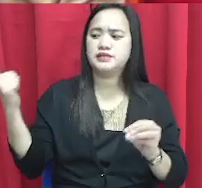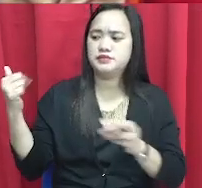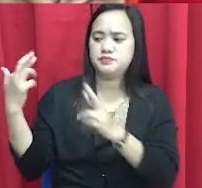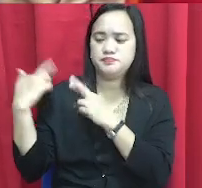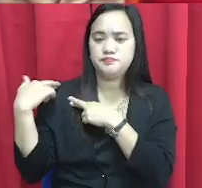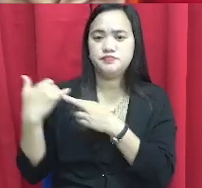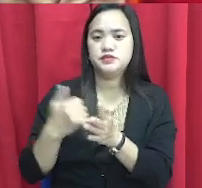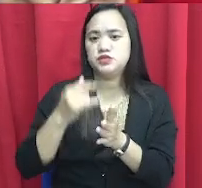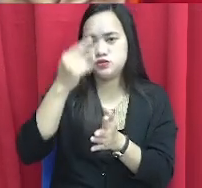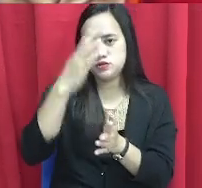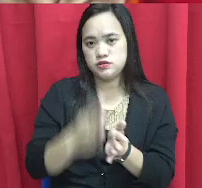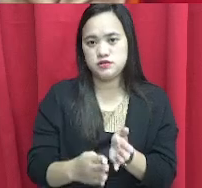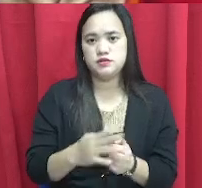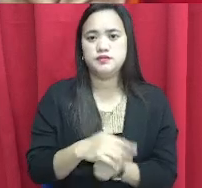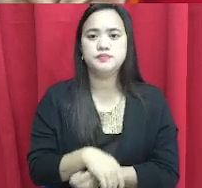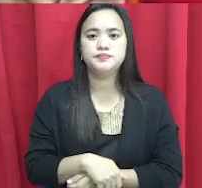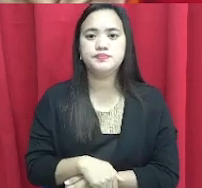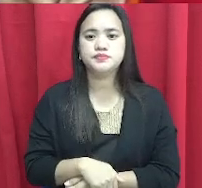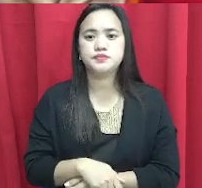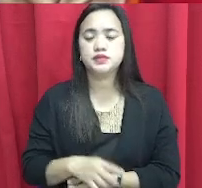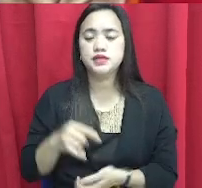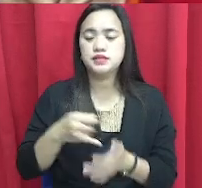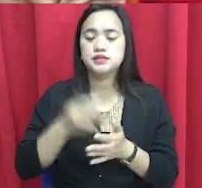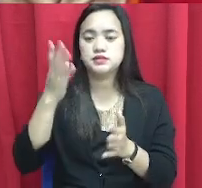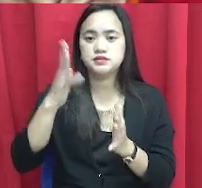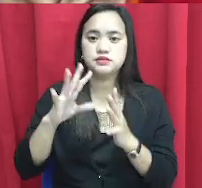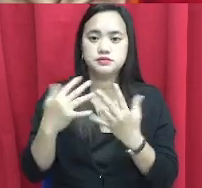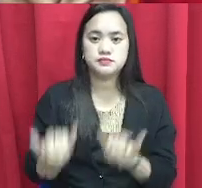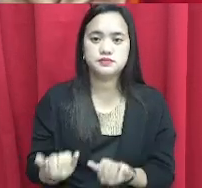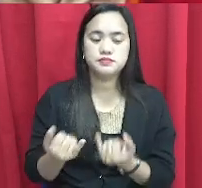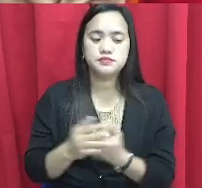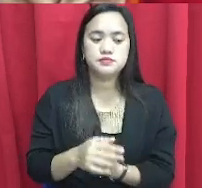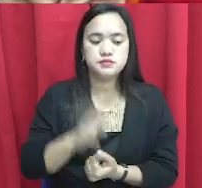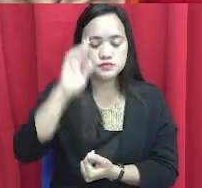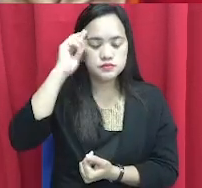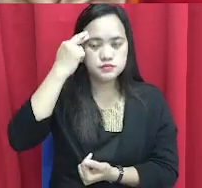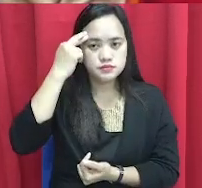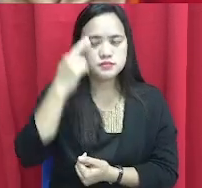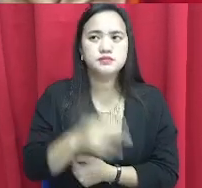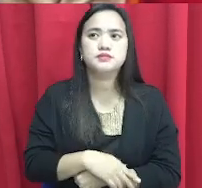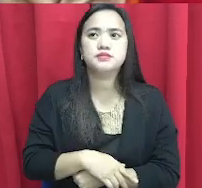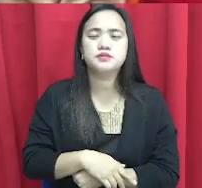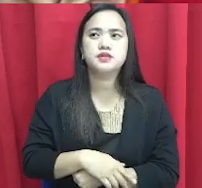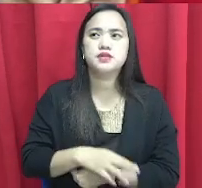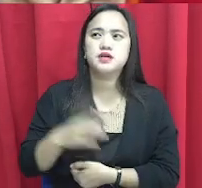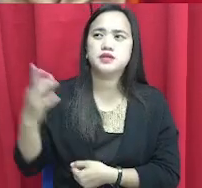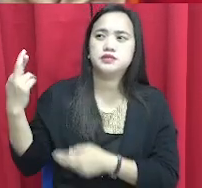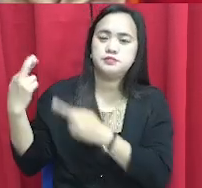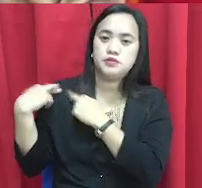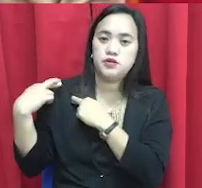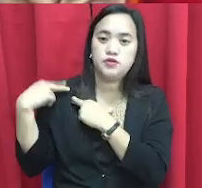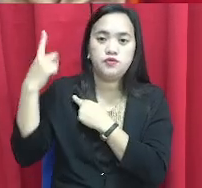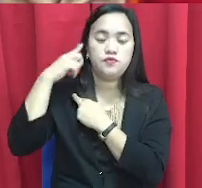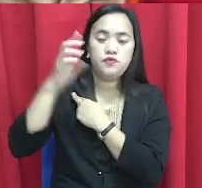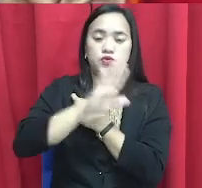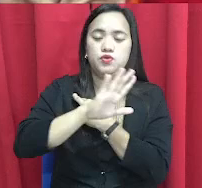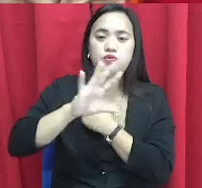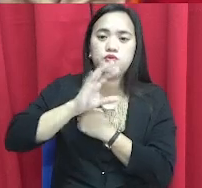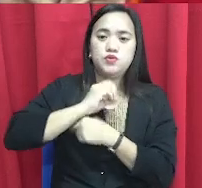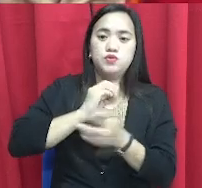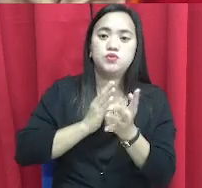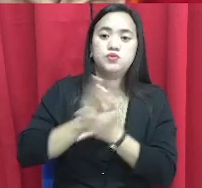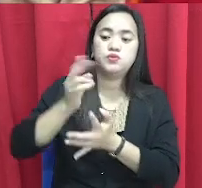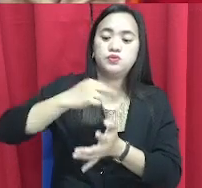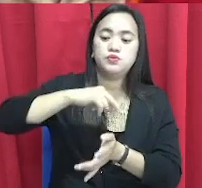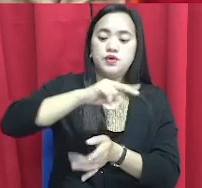ang Diyos okay at magagampanan ng Diyos ang kanyang responsibility sa sa ating family through us